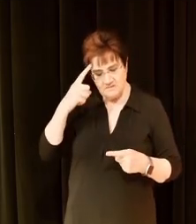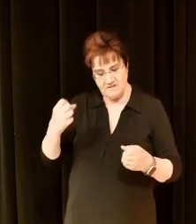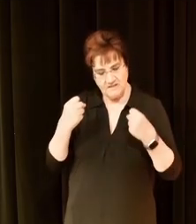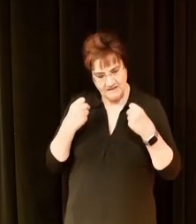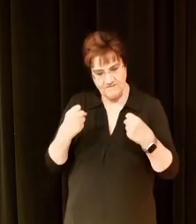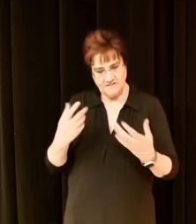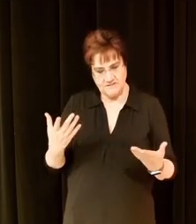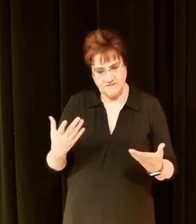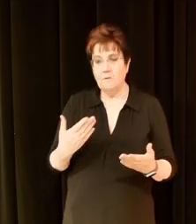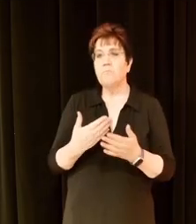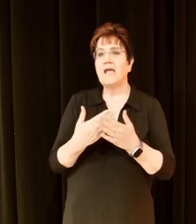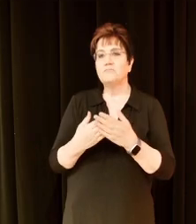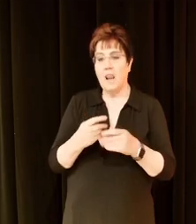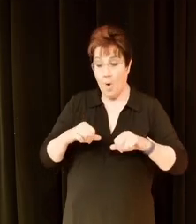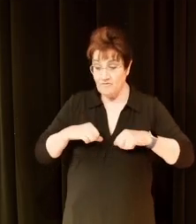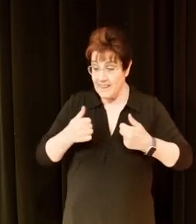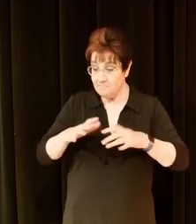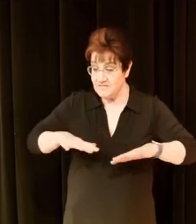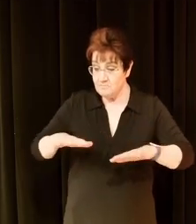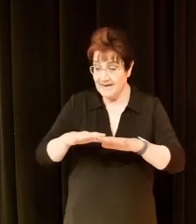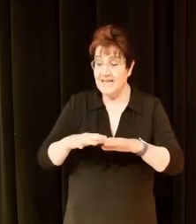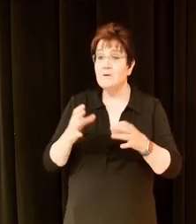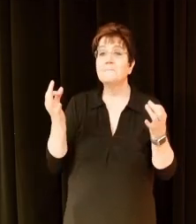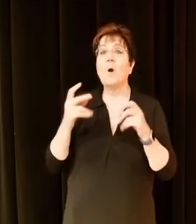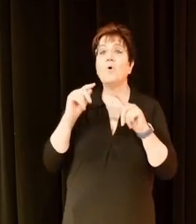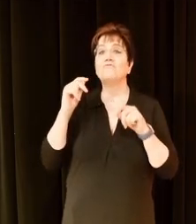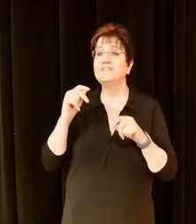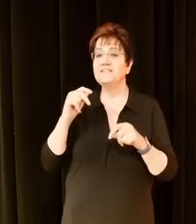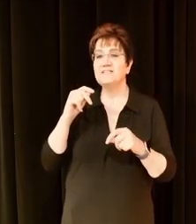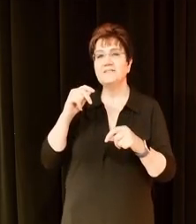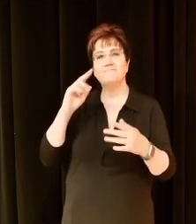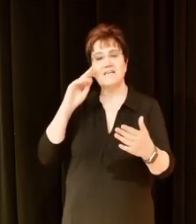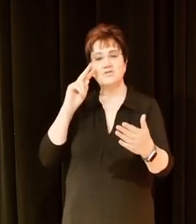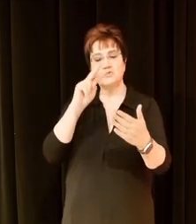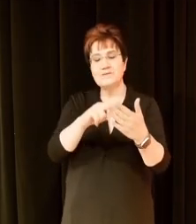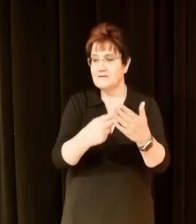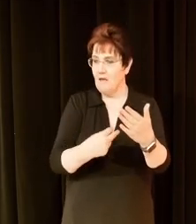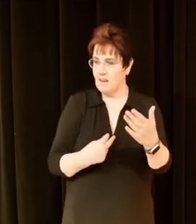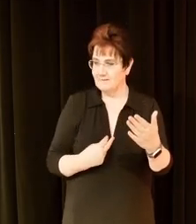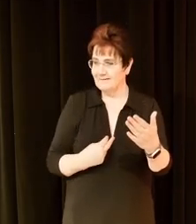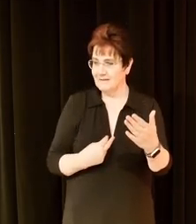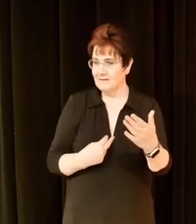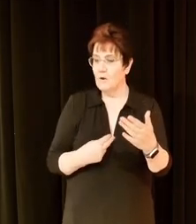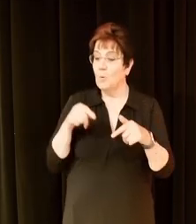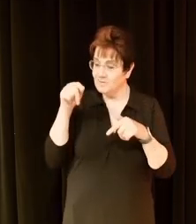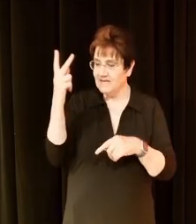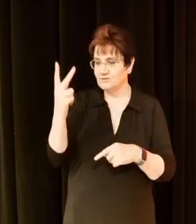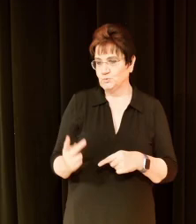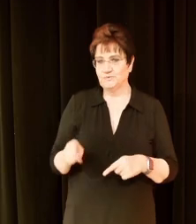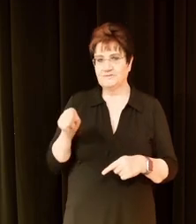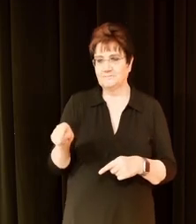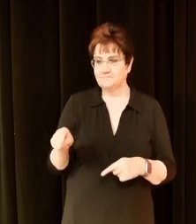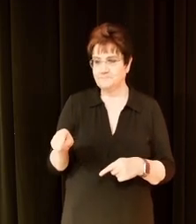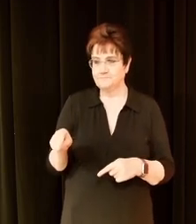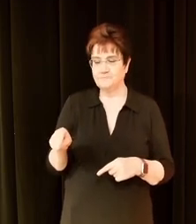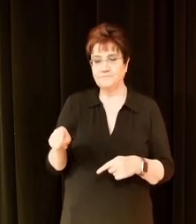auf einer Erlebensebene, wo wir eben eine Art Spiegel brauchen oder eine Art Spiegel suchen und den bietet uns die Kunst an. Und das